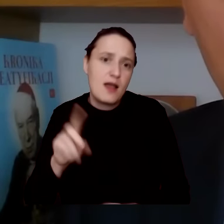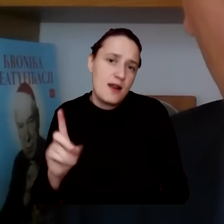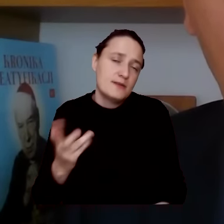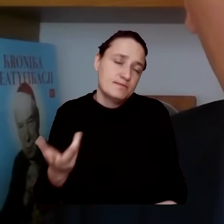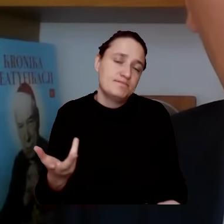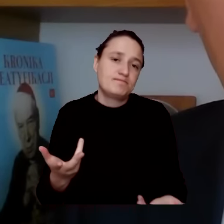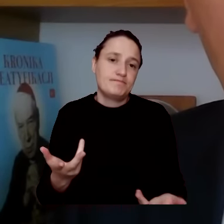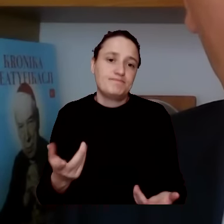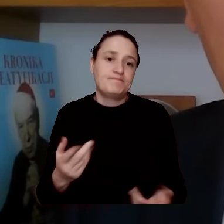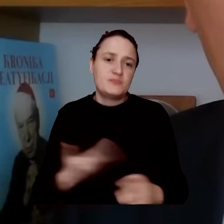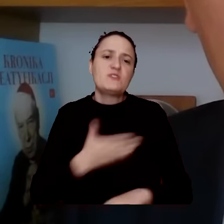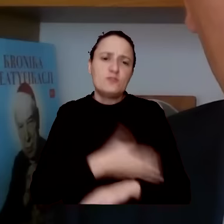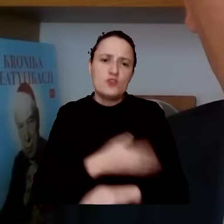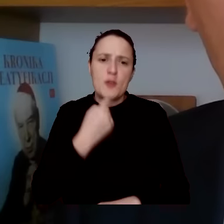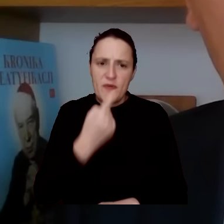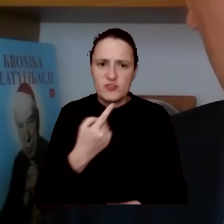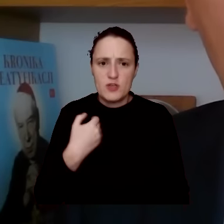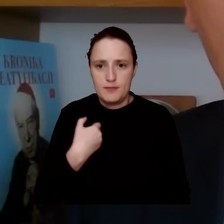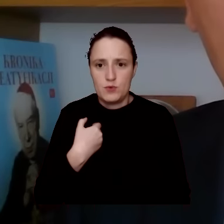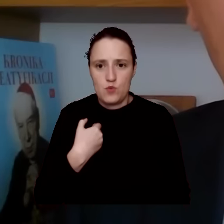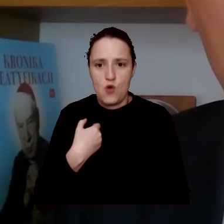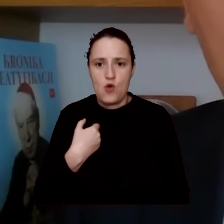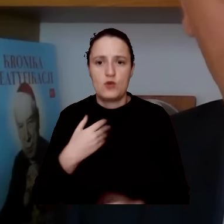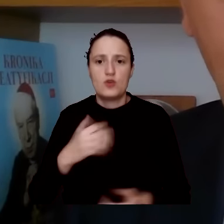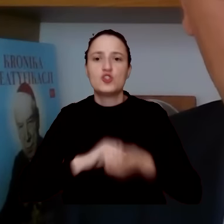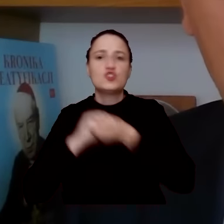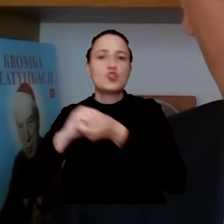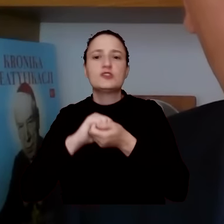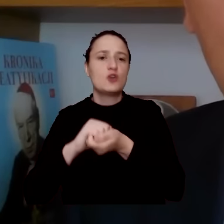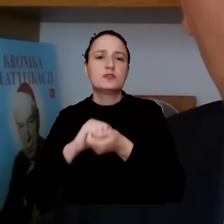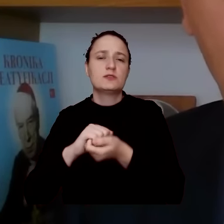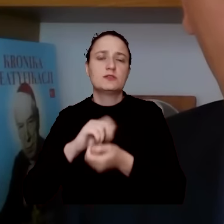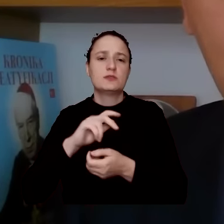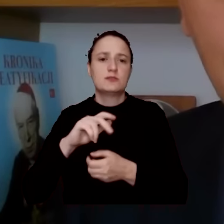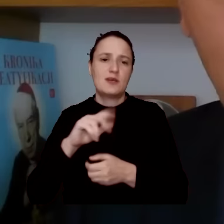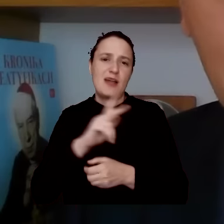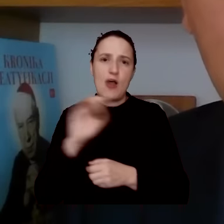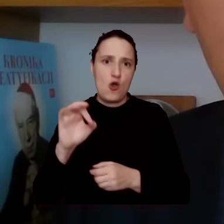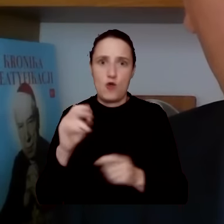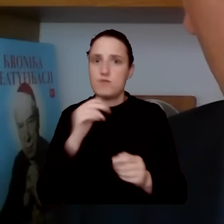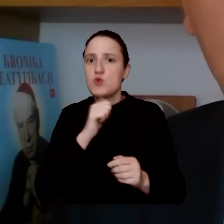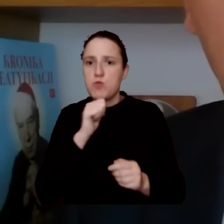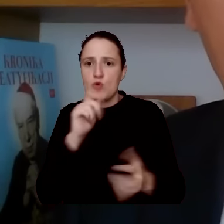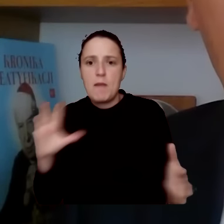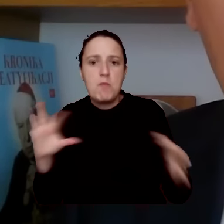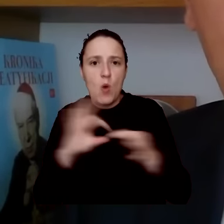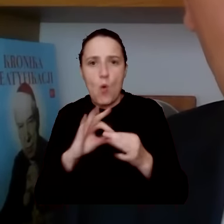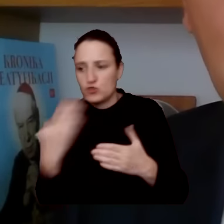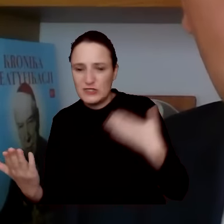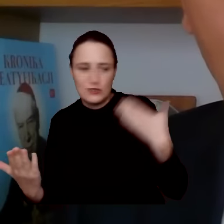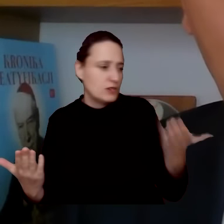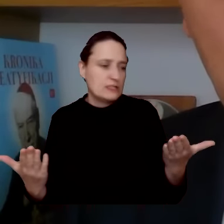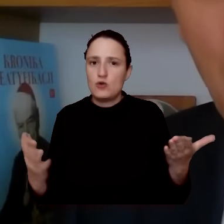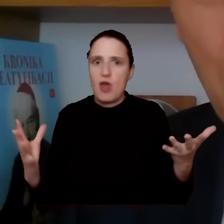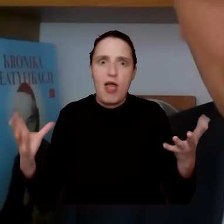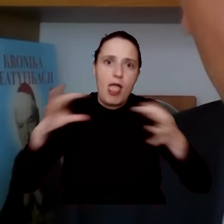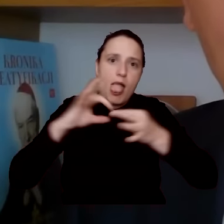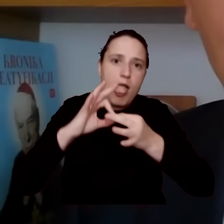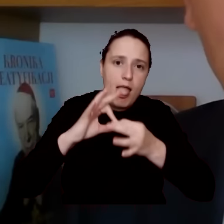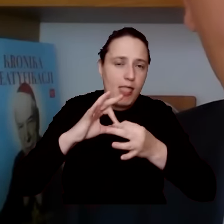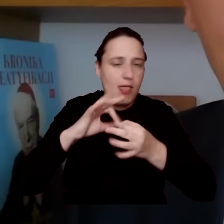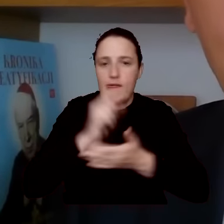mówiłem, tutaj koalicja rządząca jest w takim szpagacie. Ten szpagat jest z jednej strony,